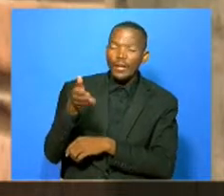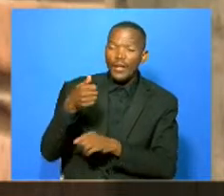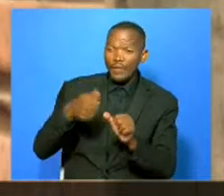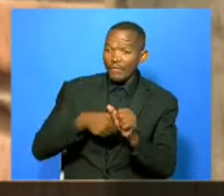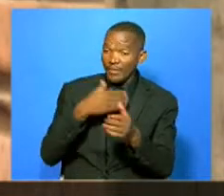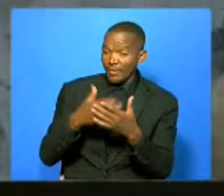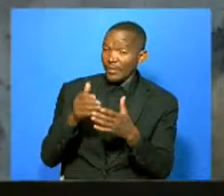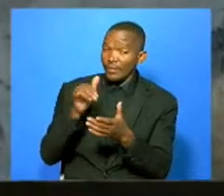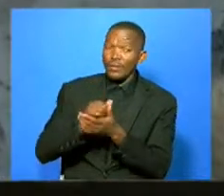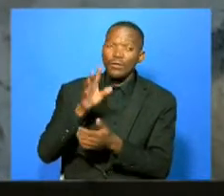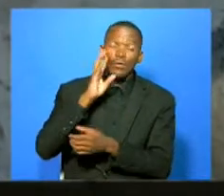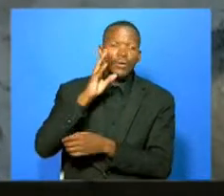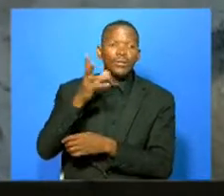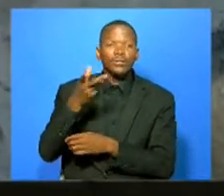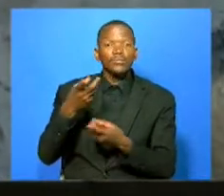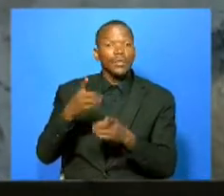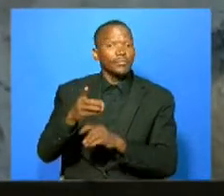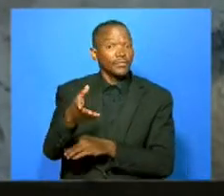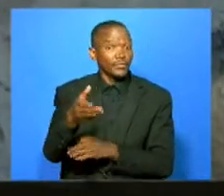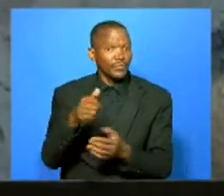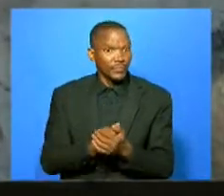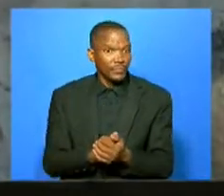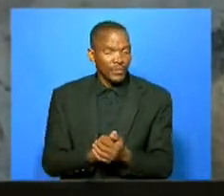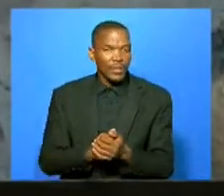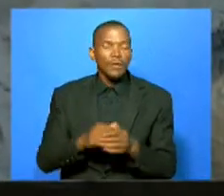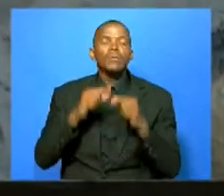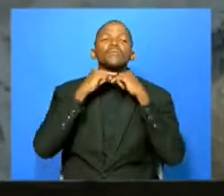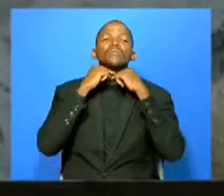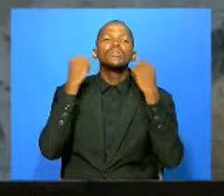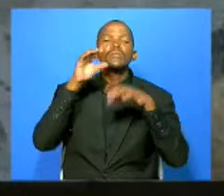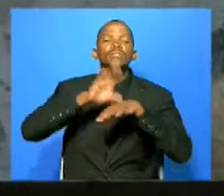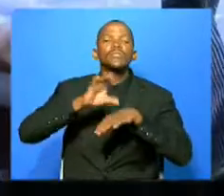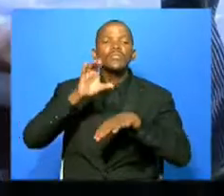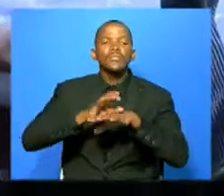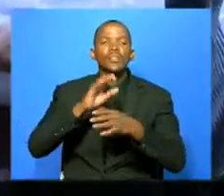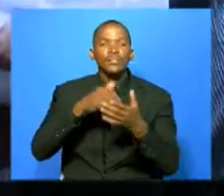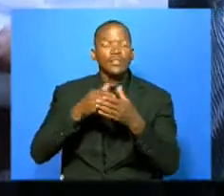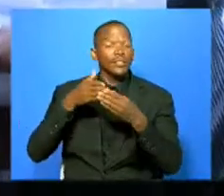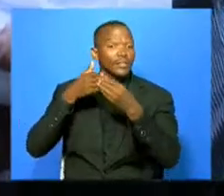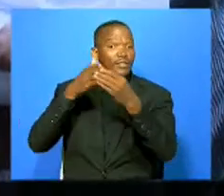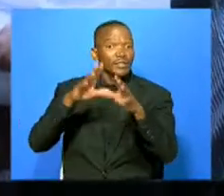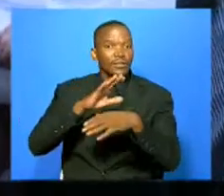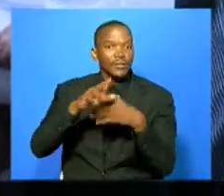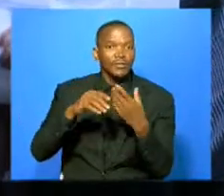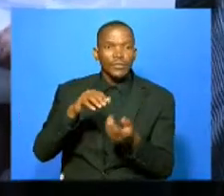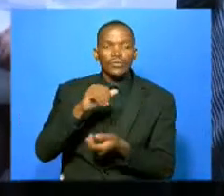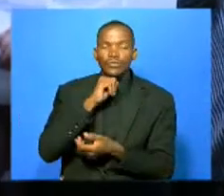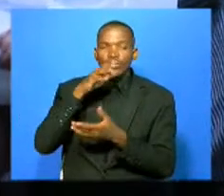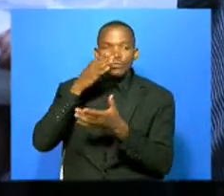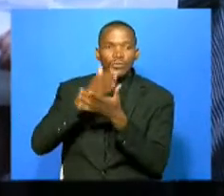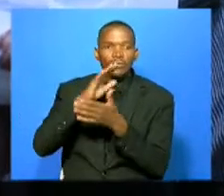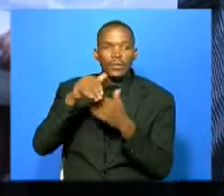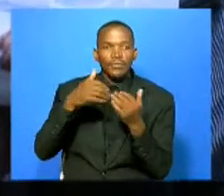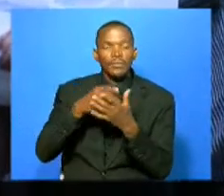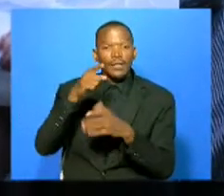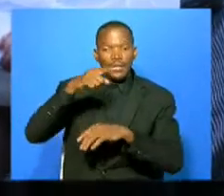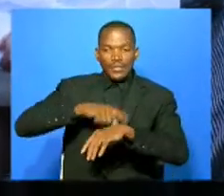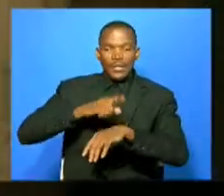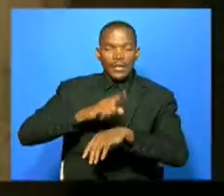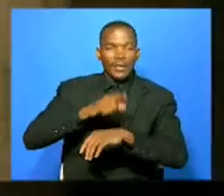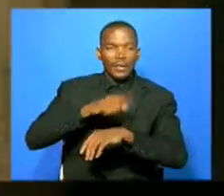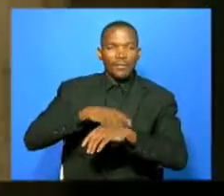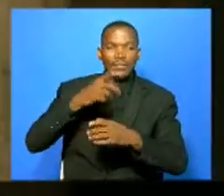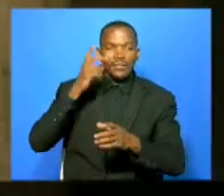ditiragalo tsa di bala Baruti ba dikereke le bagolo ba motse ba ba sa ipone tsapa go tla go ema le setšhaba mo nakong eno e